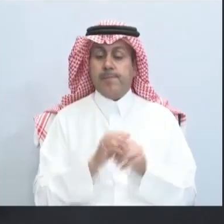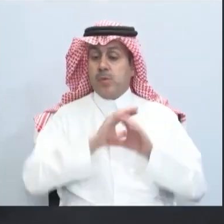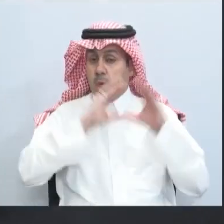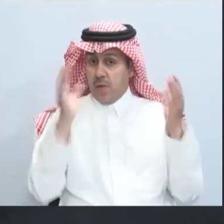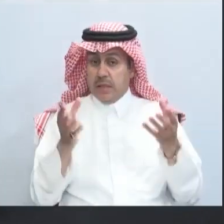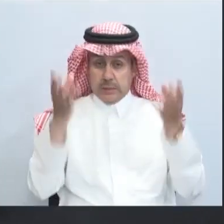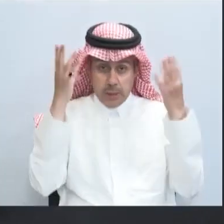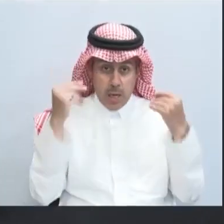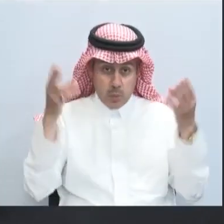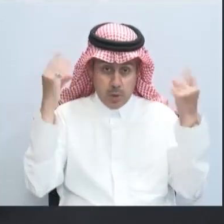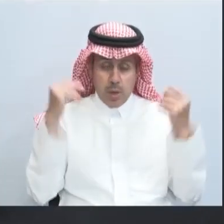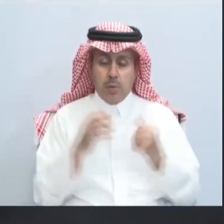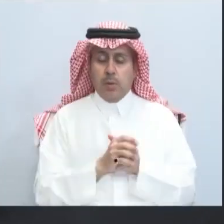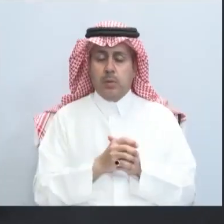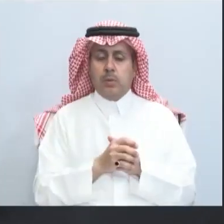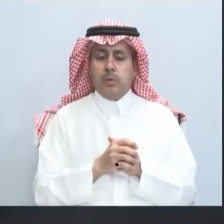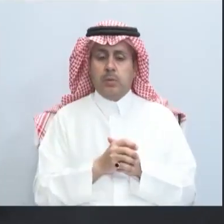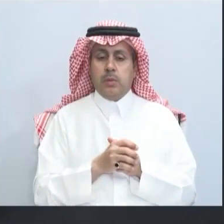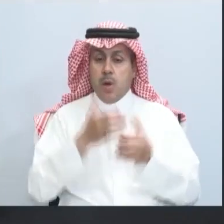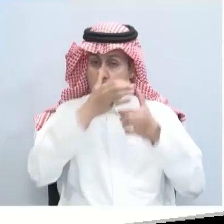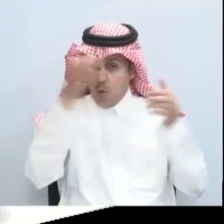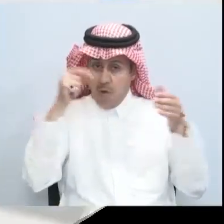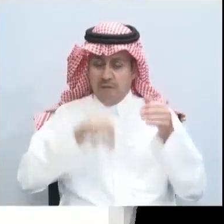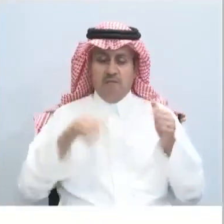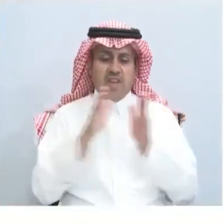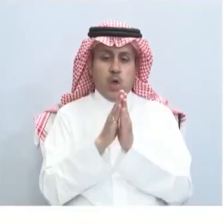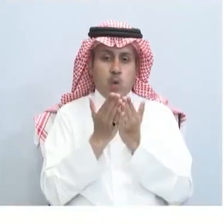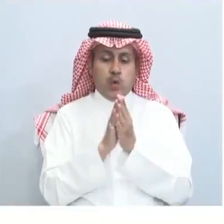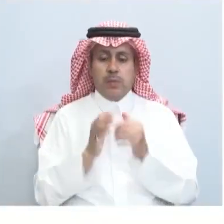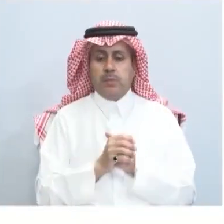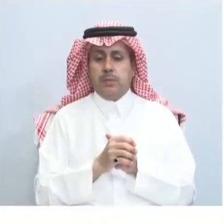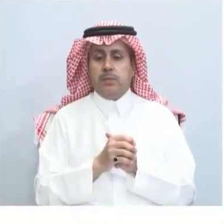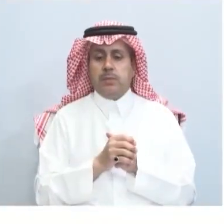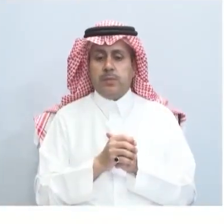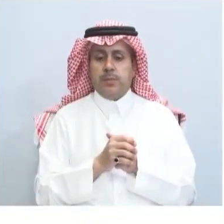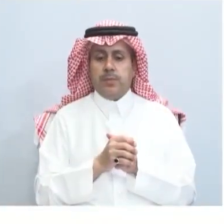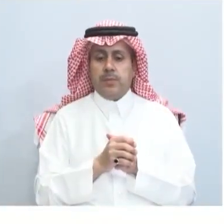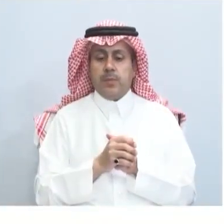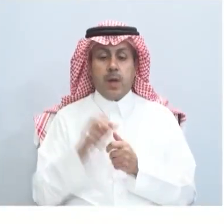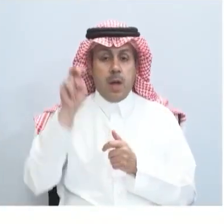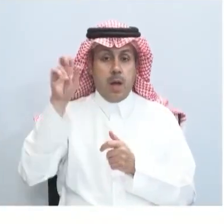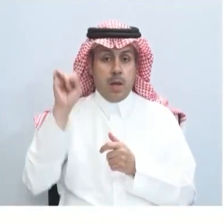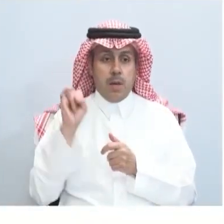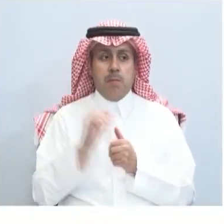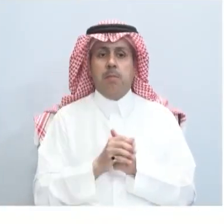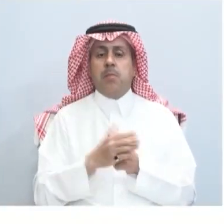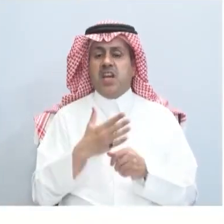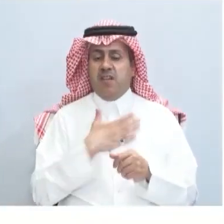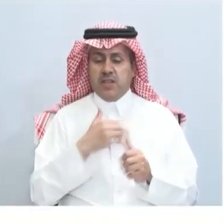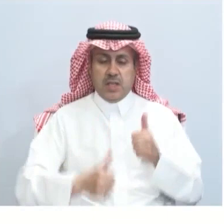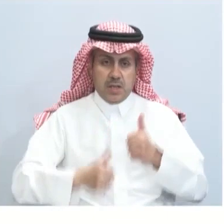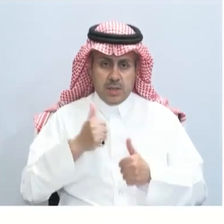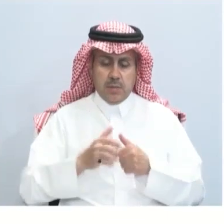تناوله اهل العلم في كتبهم ناتي ختاما بعد ذلك ابنائي الطلاب بناتي الطالبات الى قيم